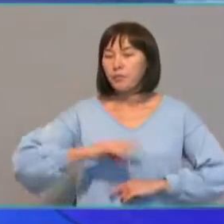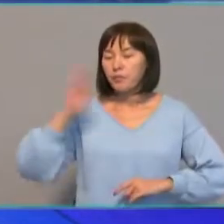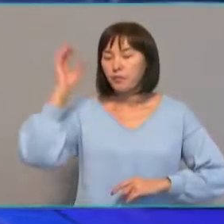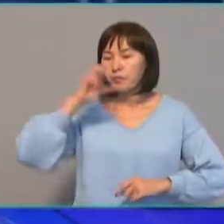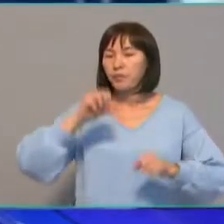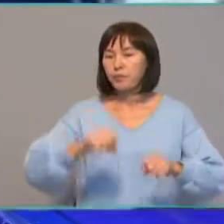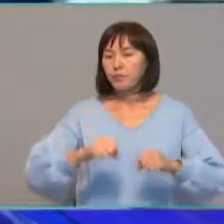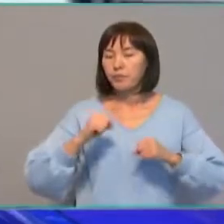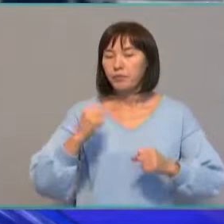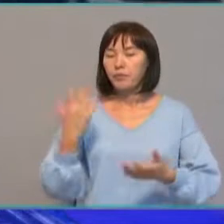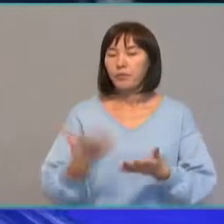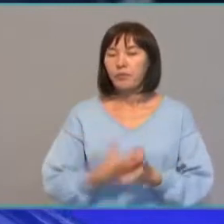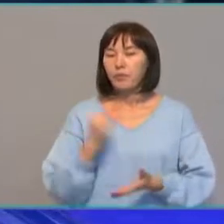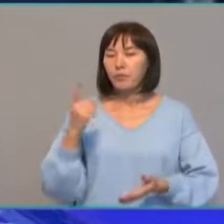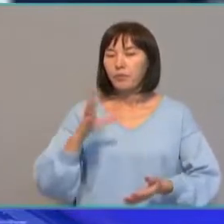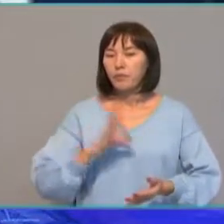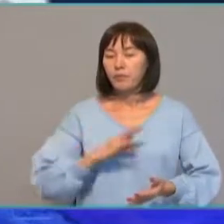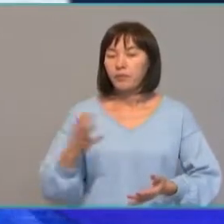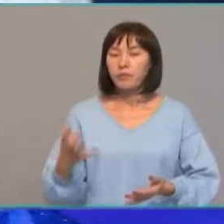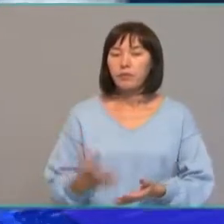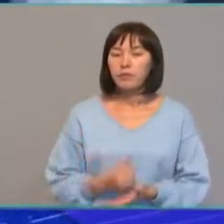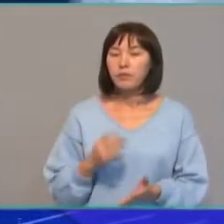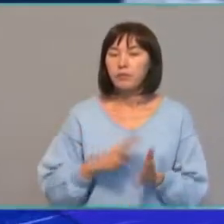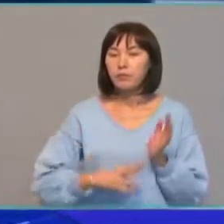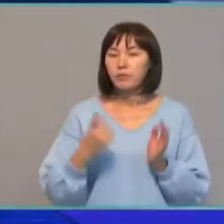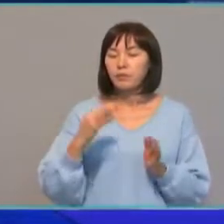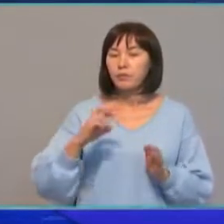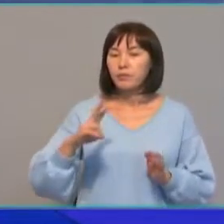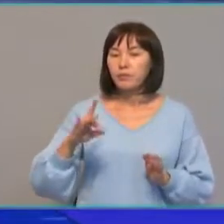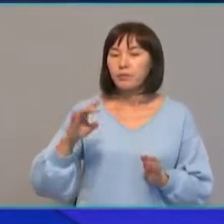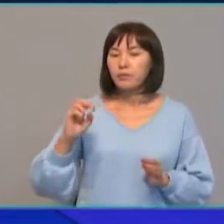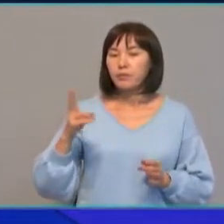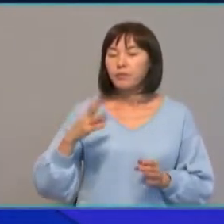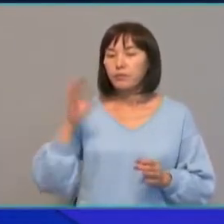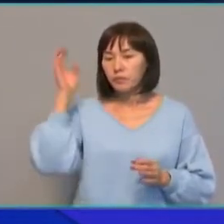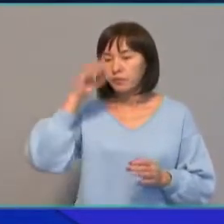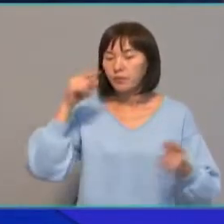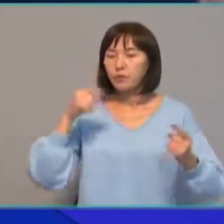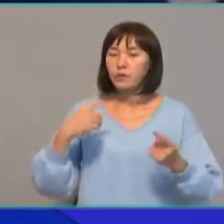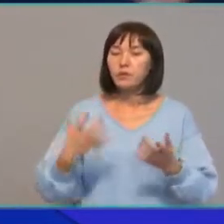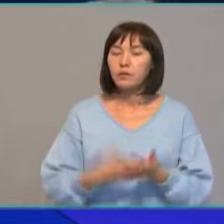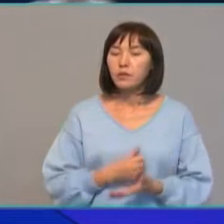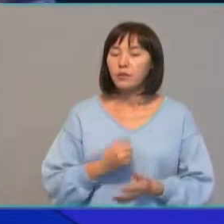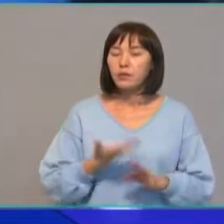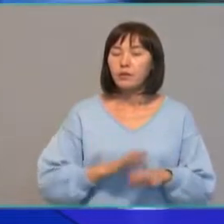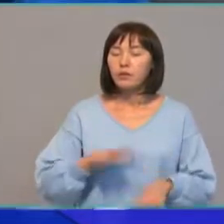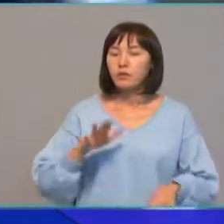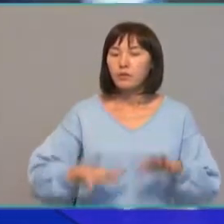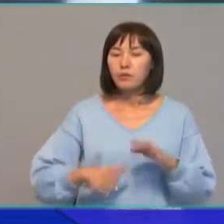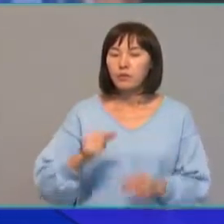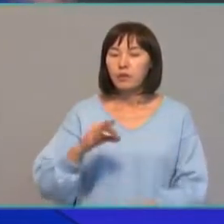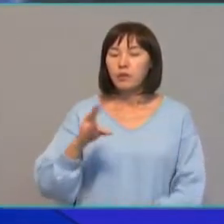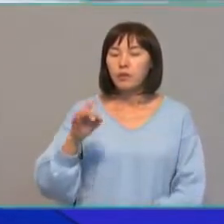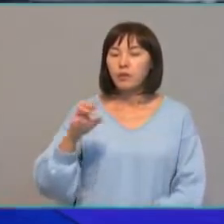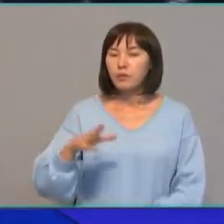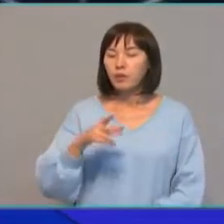өзбекстандық боксшылардан басым түсіп алтын жүлдеге қол жеткізді. 91 келідегі Тоғанбай Сағындық өзбекстандық қарсыласын ұтты. Аса ауыр салмақтағы Сабырғали